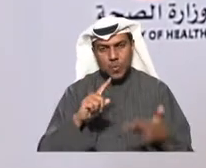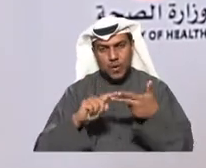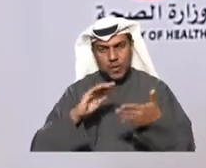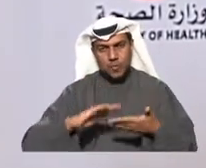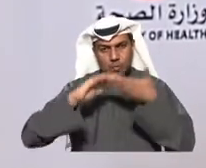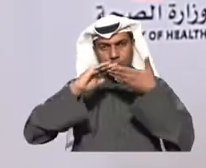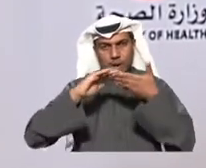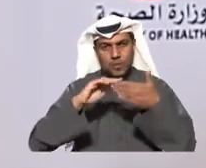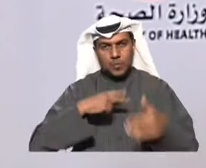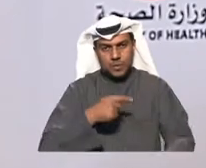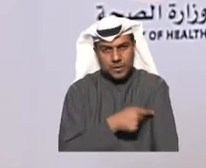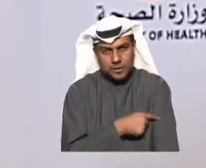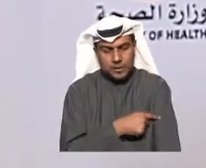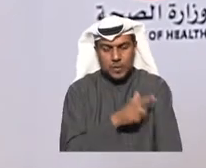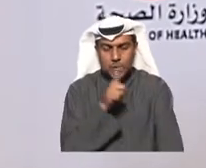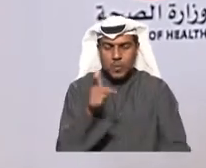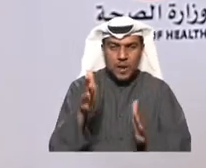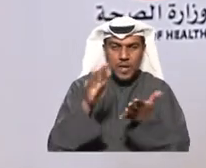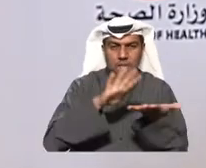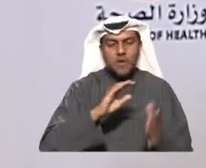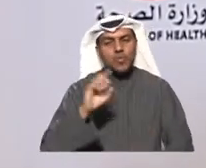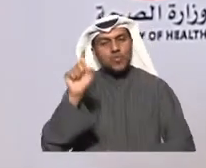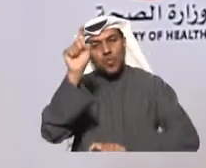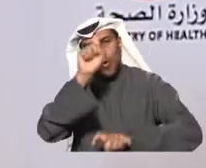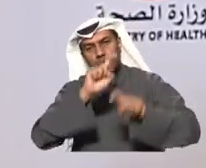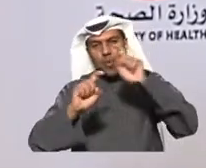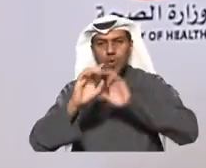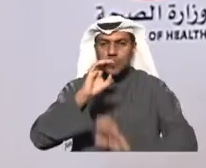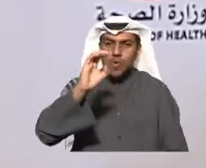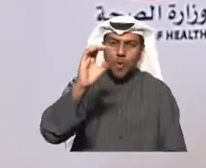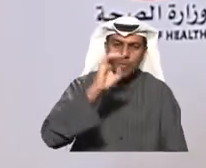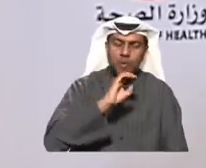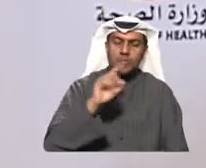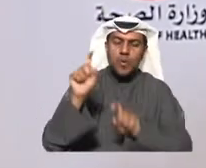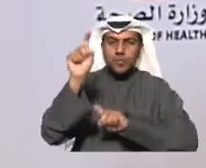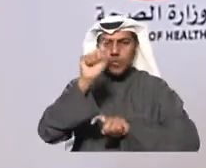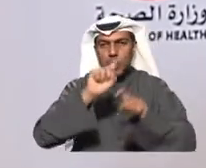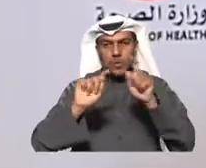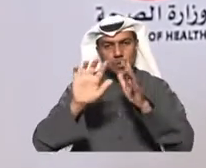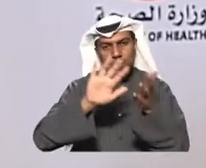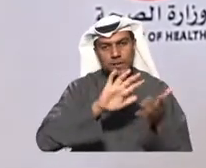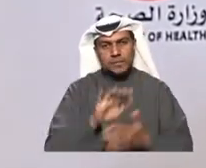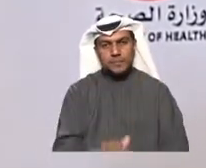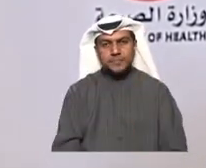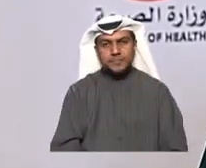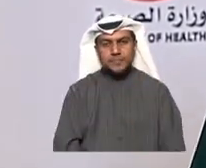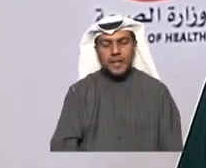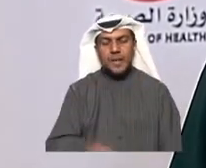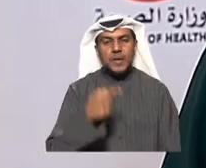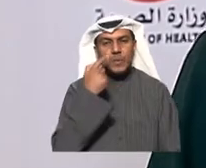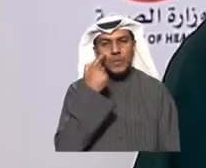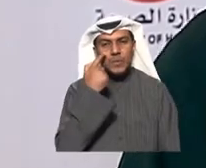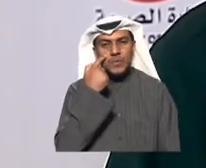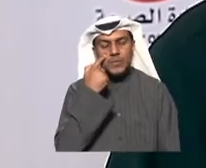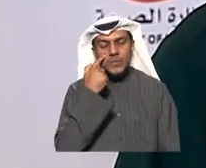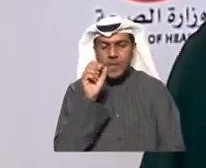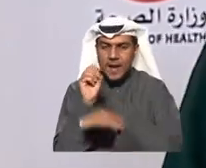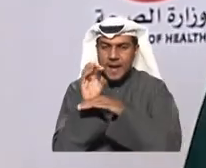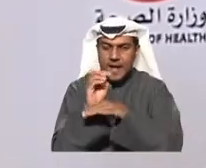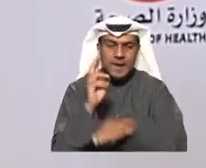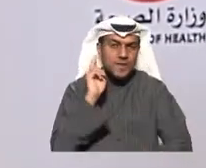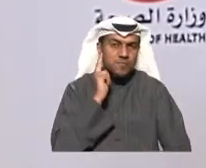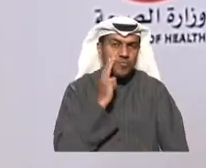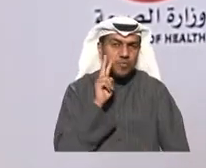والمؤكدة بالنسبة للمصابين بفيروس كورونا المستجد، حتى نعطي للمشاهدين صورة